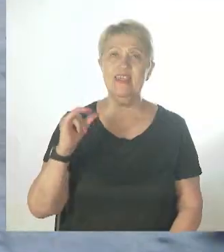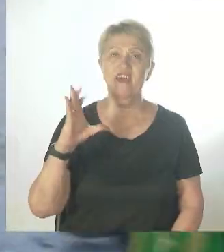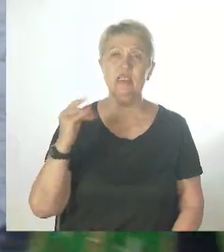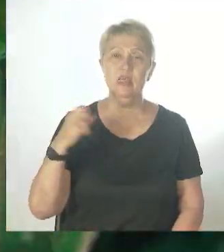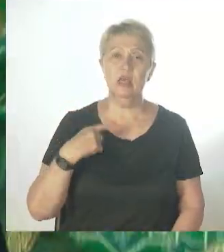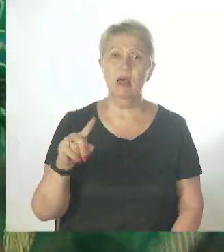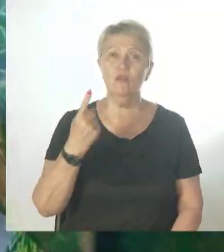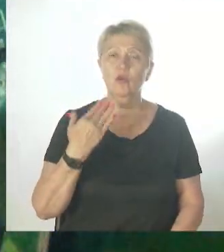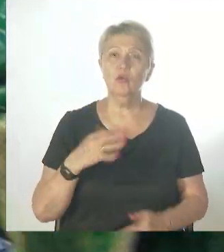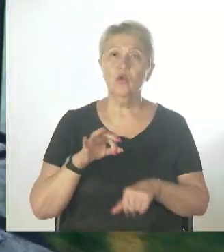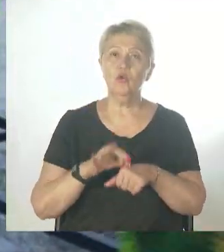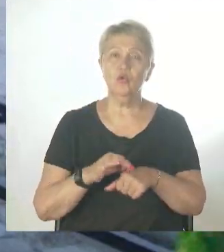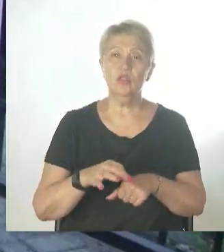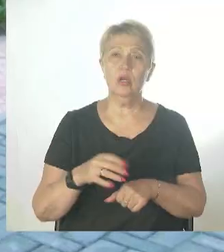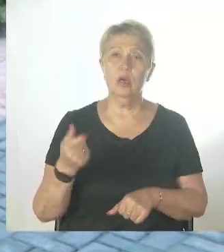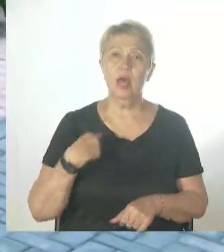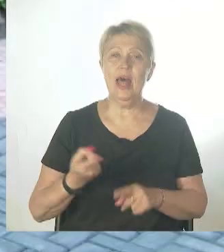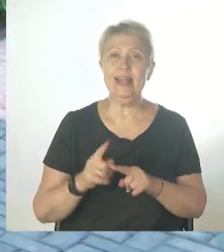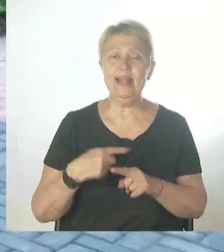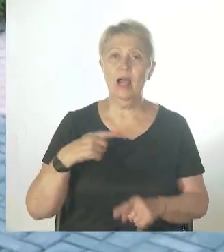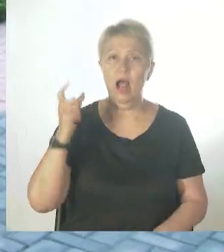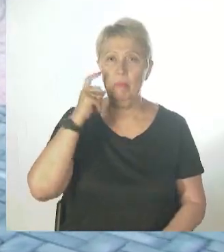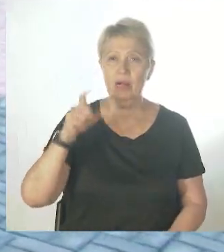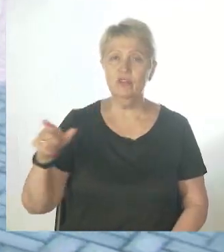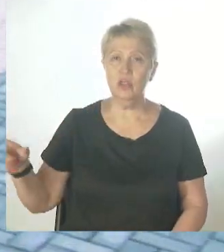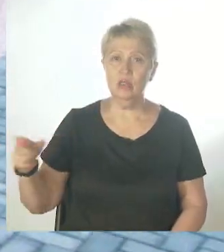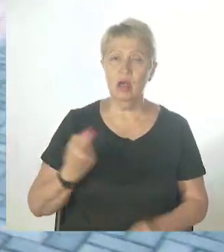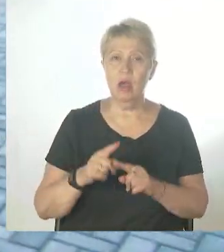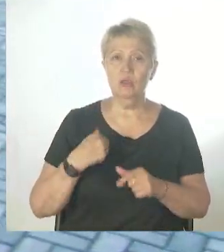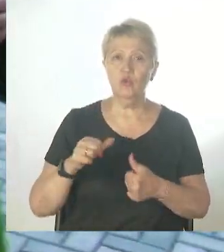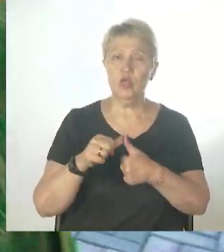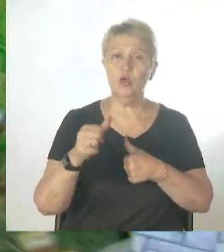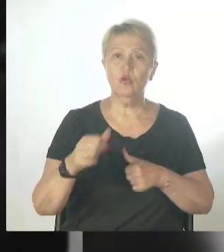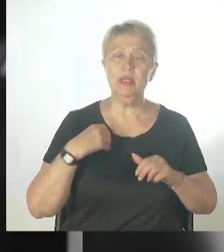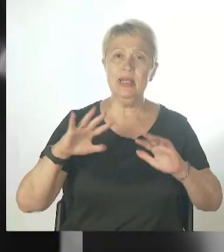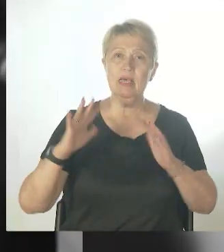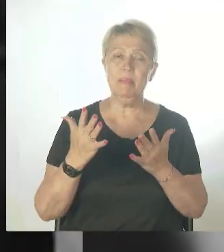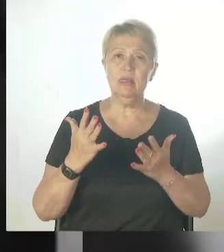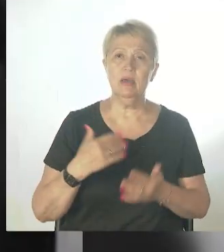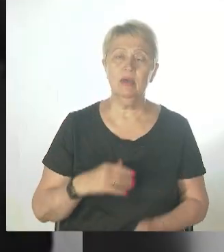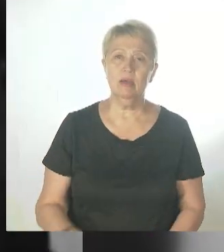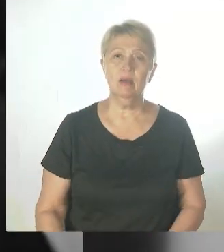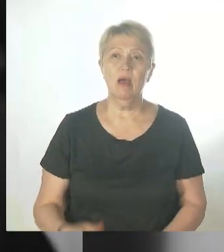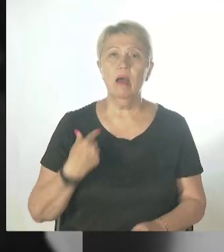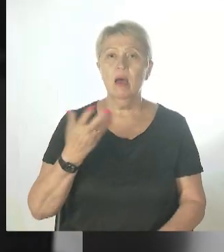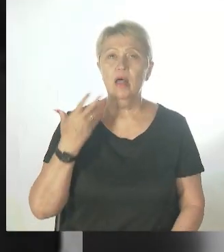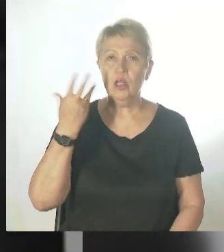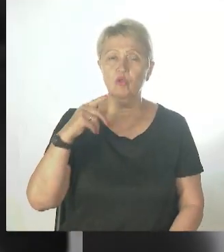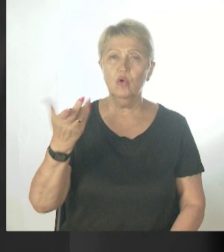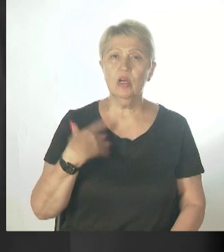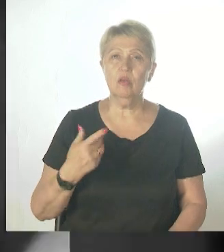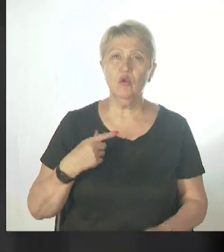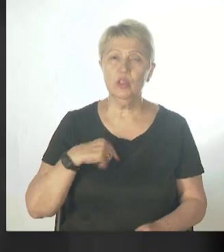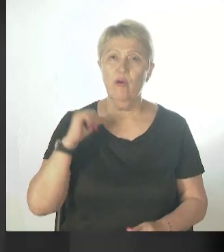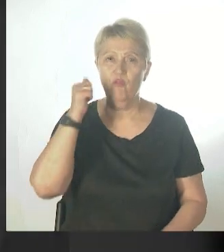посещения. Для хабаровчан событие особенное. В честь великого князя названа церковь, с которой в годы войны началось